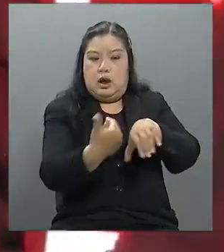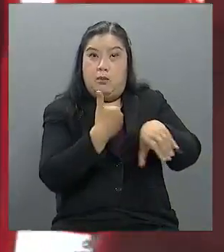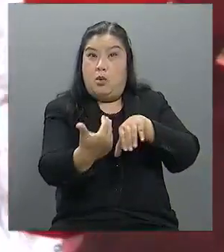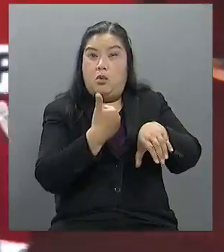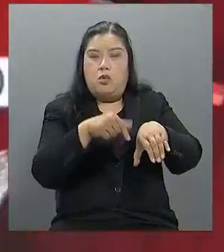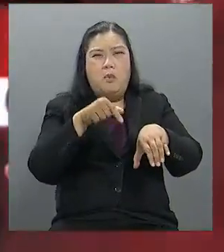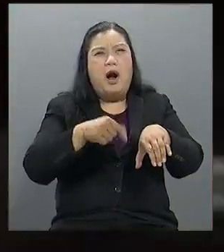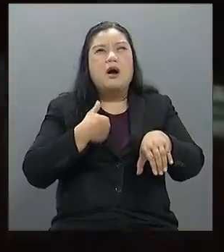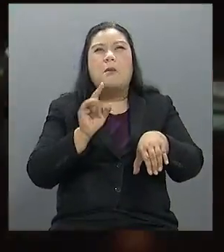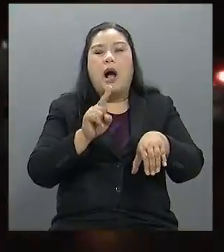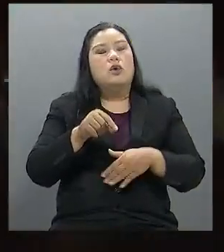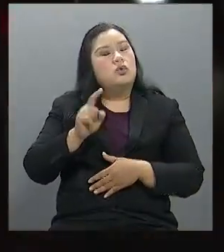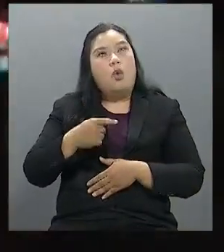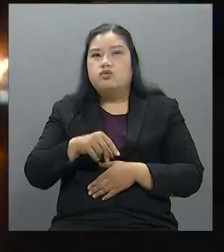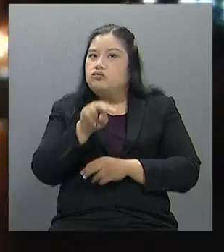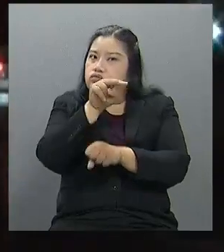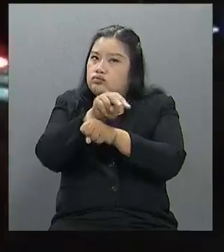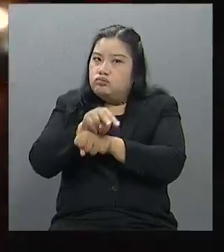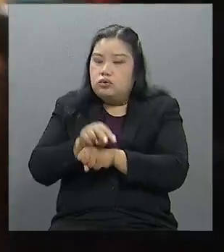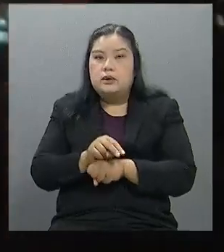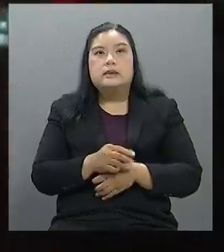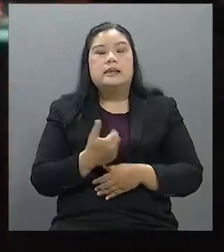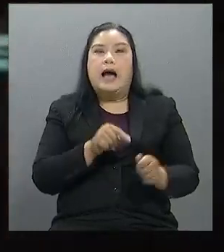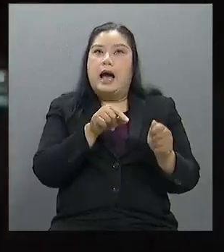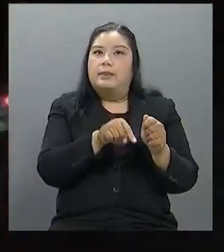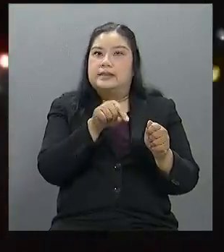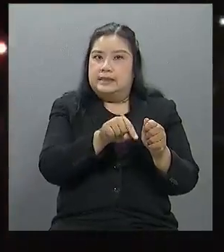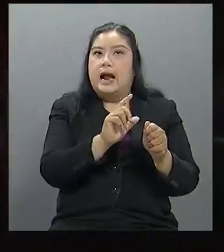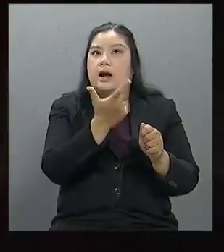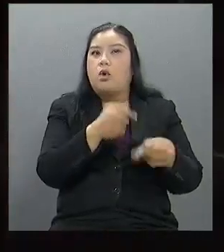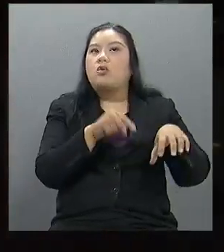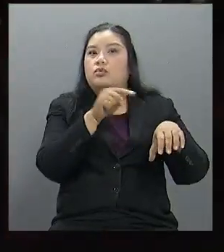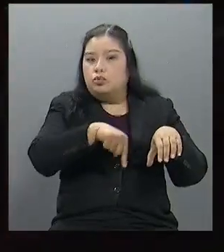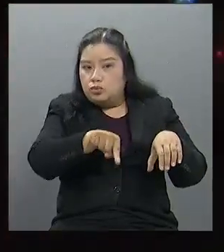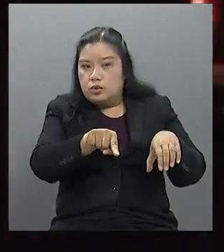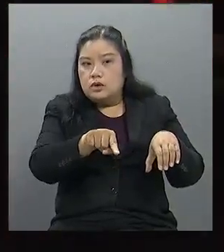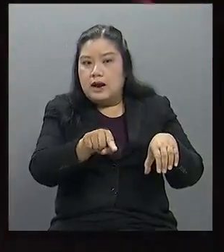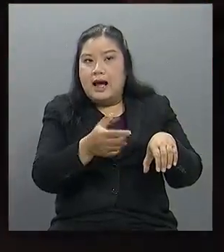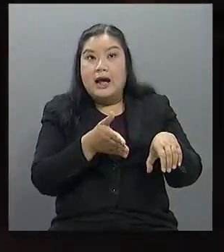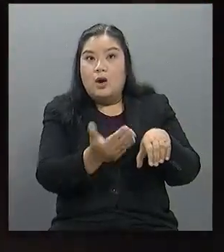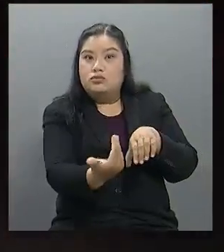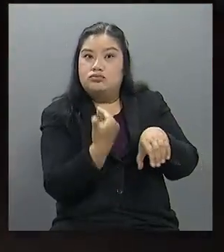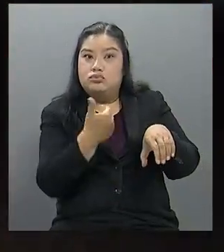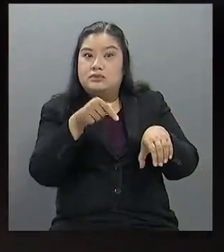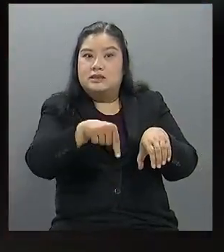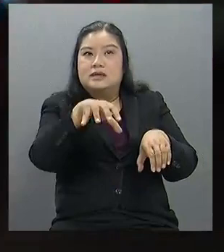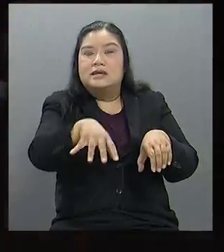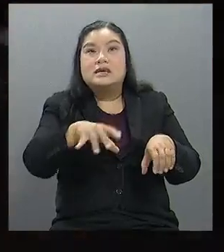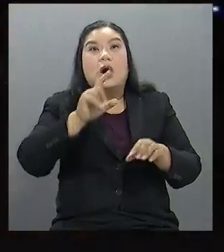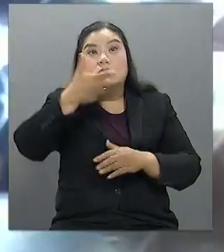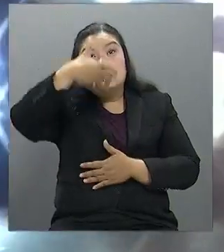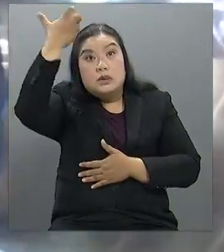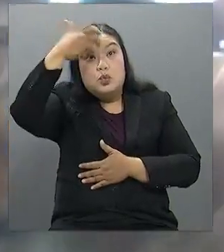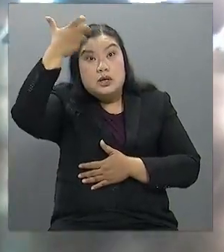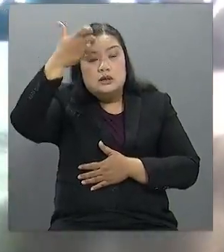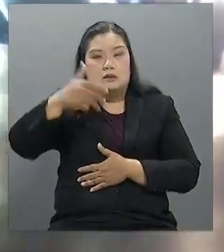ระเวนตรวจตั้งแต่เขตรอยต่ออำเภอเมืองอ่างทองไปจนถึงเขตจังหวัดสิงห์บุรีเลยนะคะแล้วก็ยังส่งชุดสืบสวน